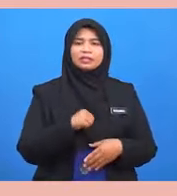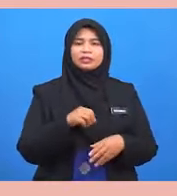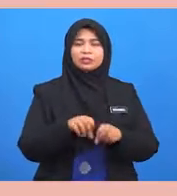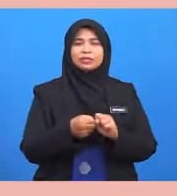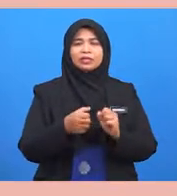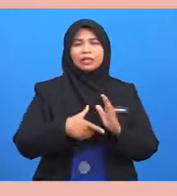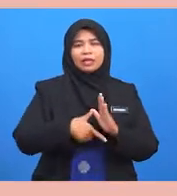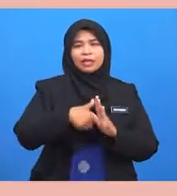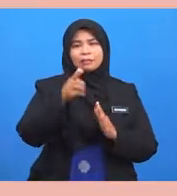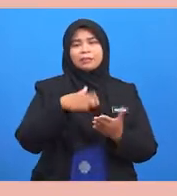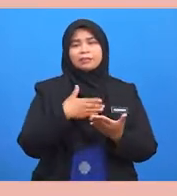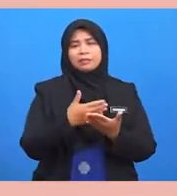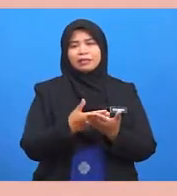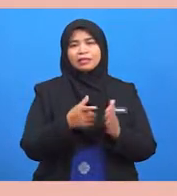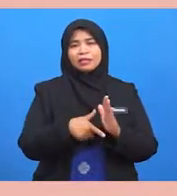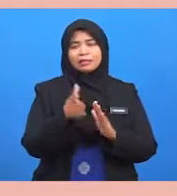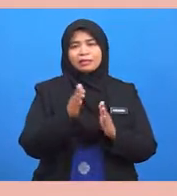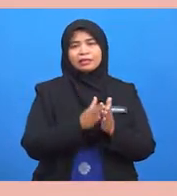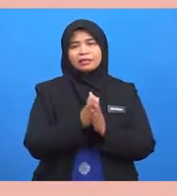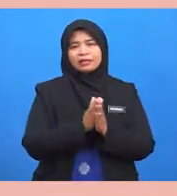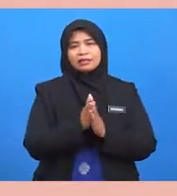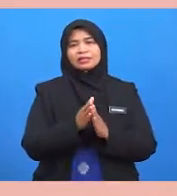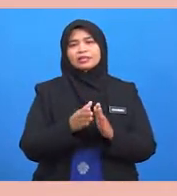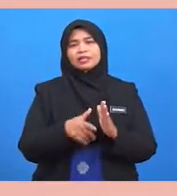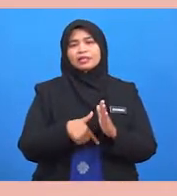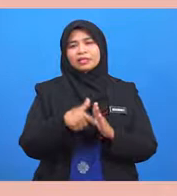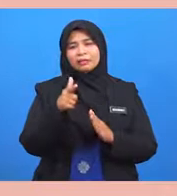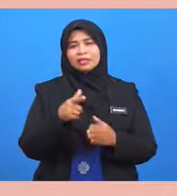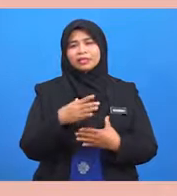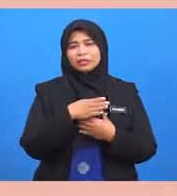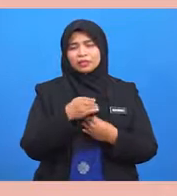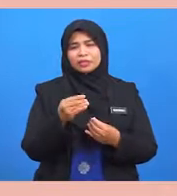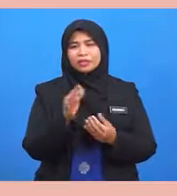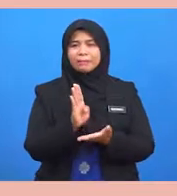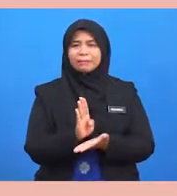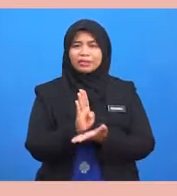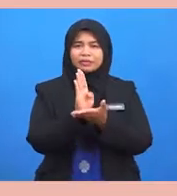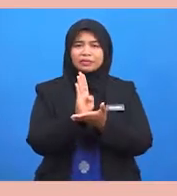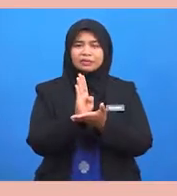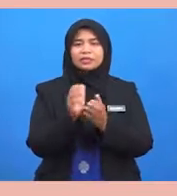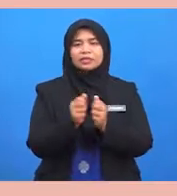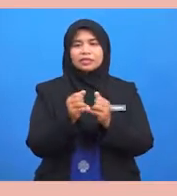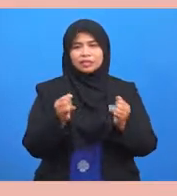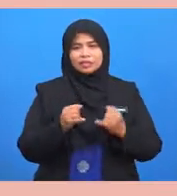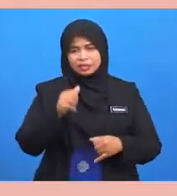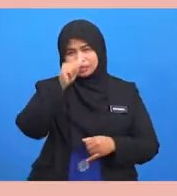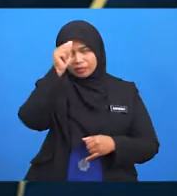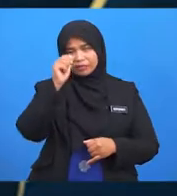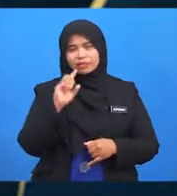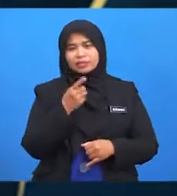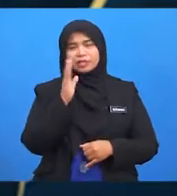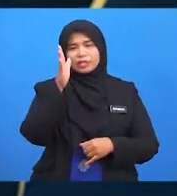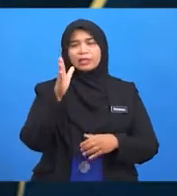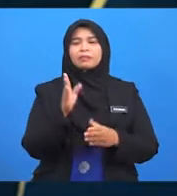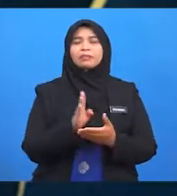baik, lebih rajin, lebih pemurah, lebih suka membantu. InsyaAllah, kita akan mampu